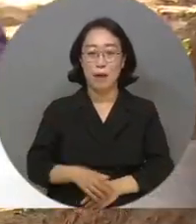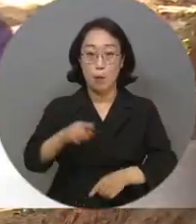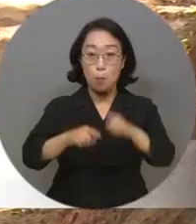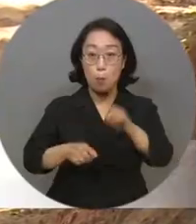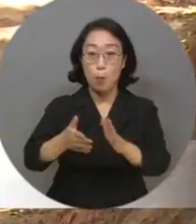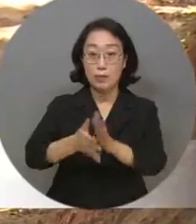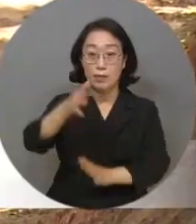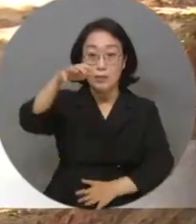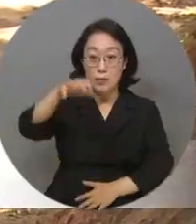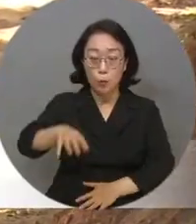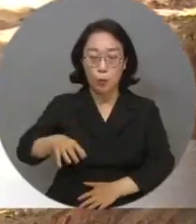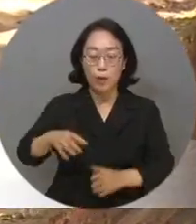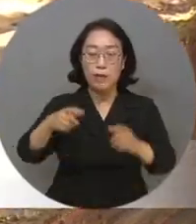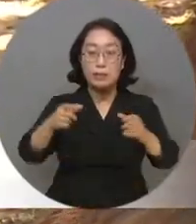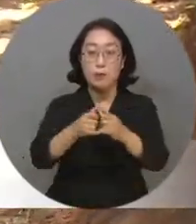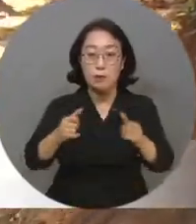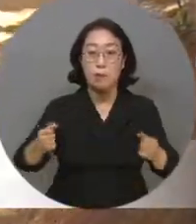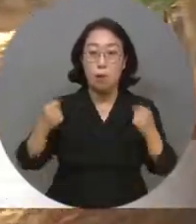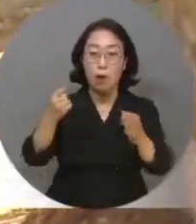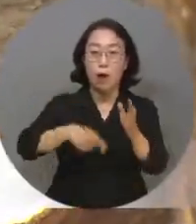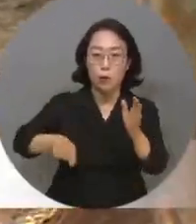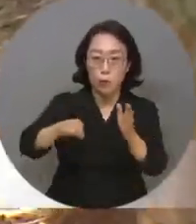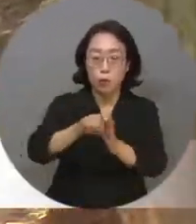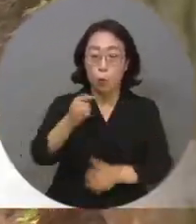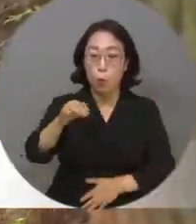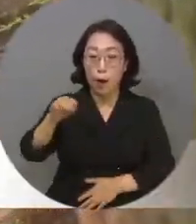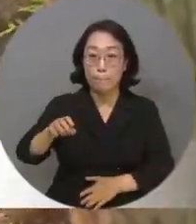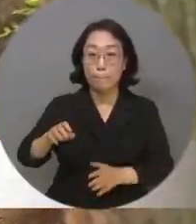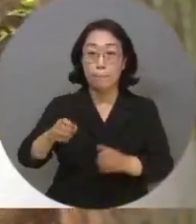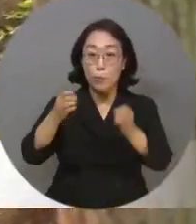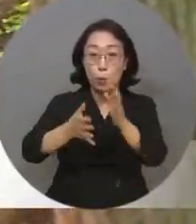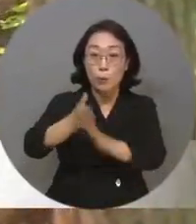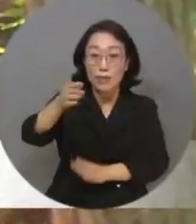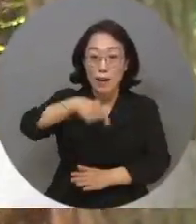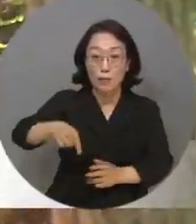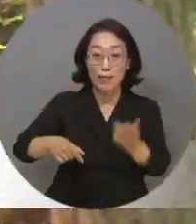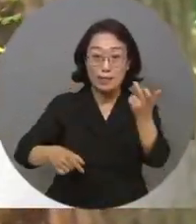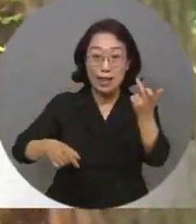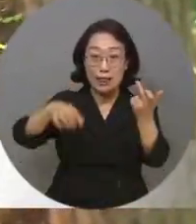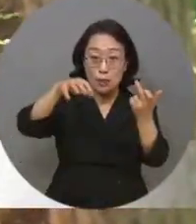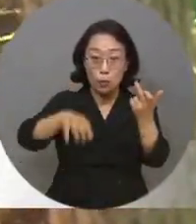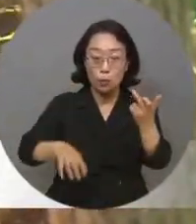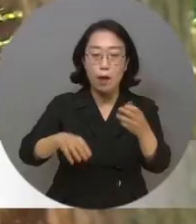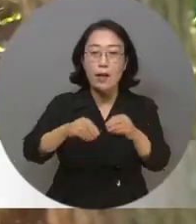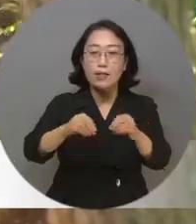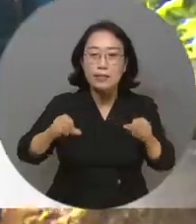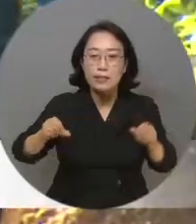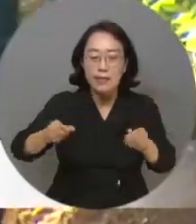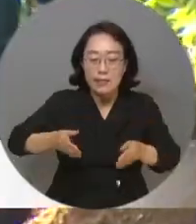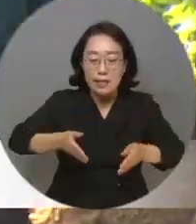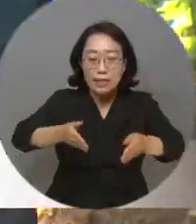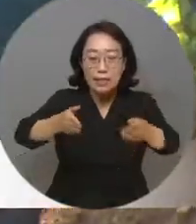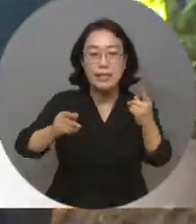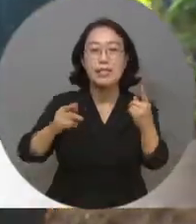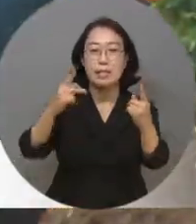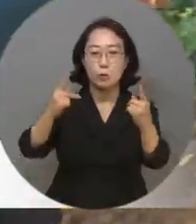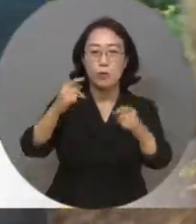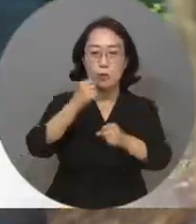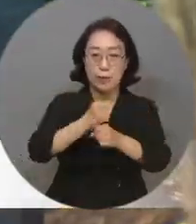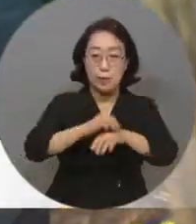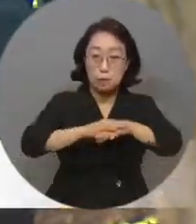목포시는 시민 건강 증진을 위해 오감 신도시 가운데 위치한 초당산에 황토 맨발 둘레길 1km를